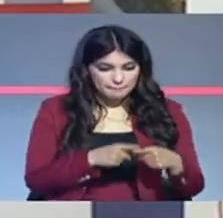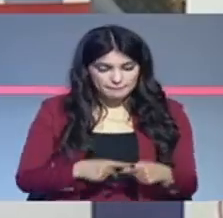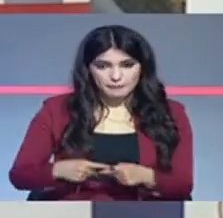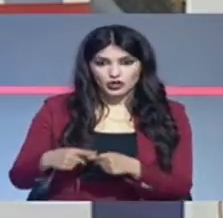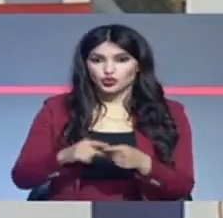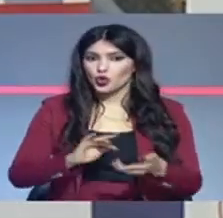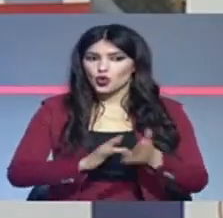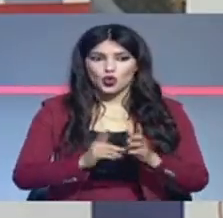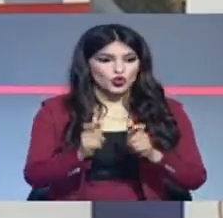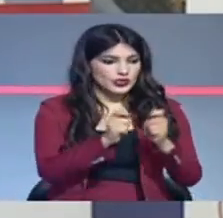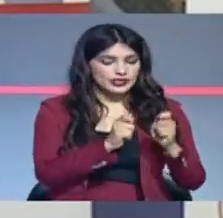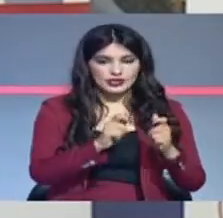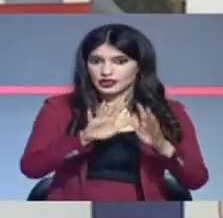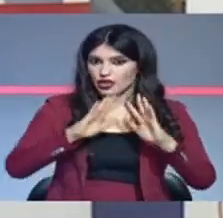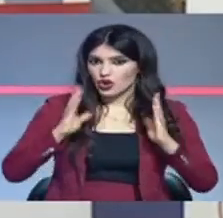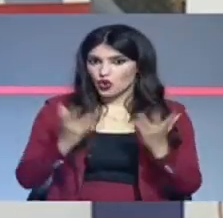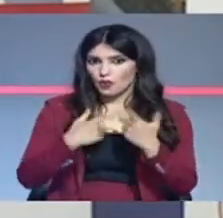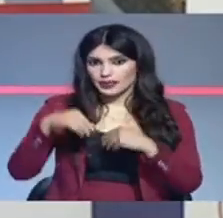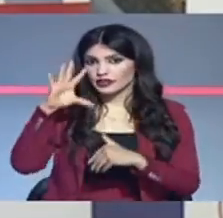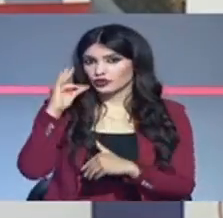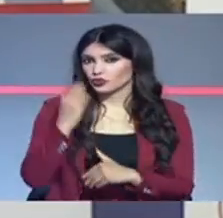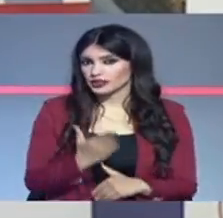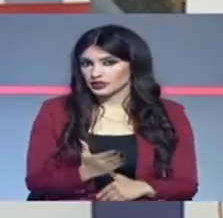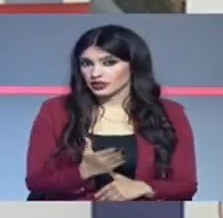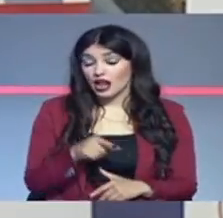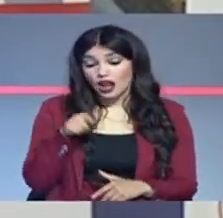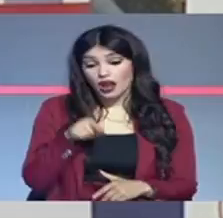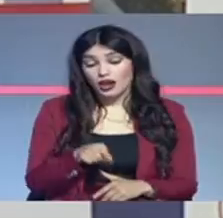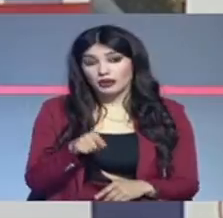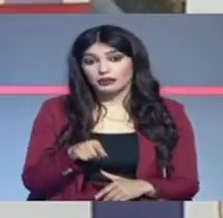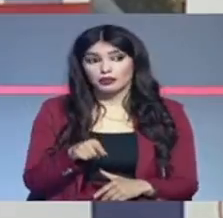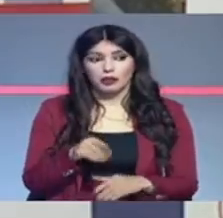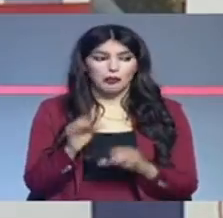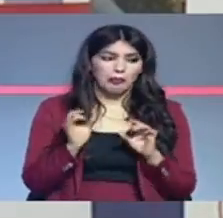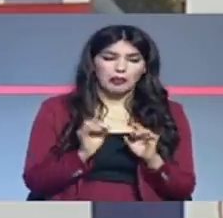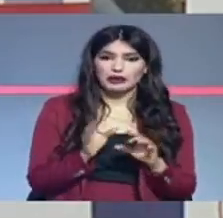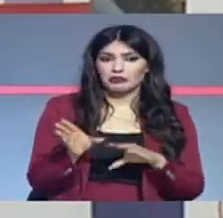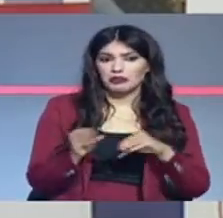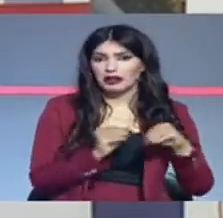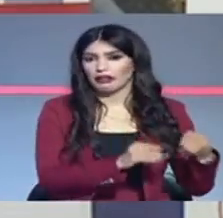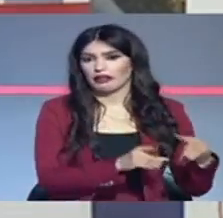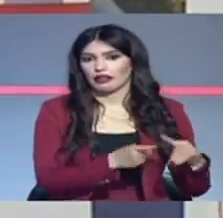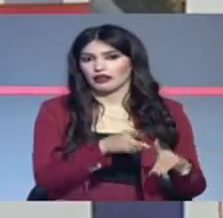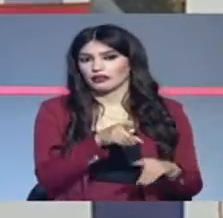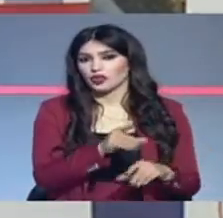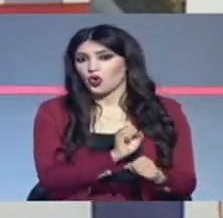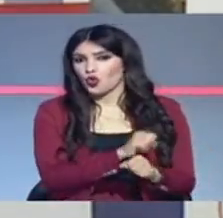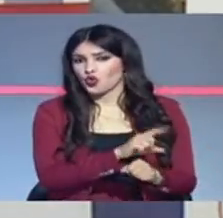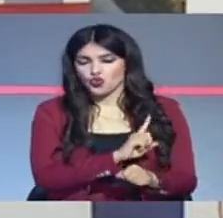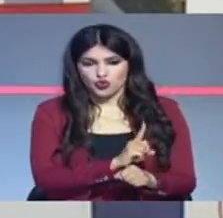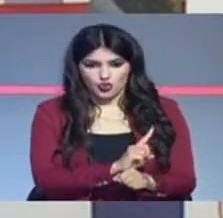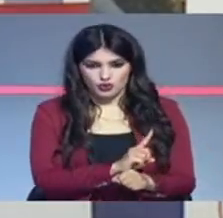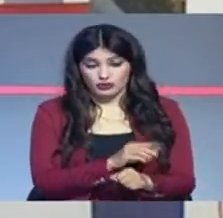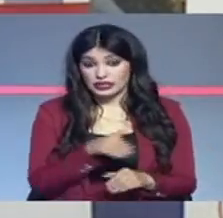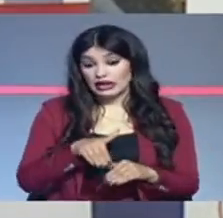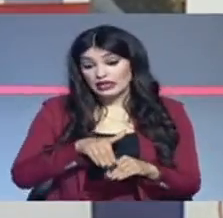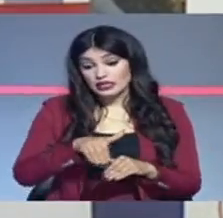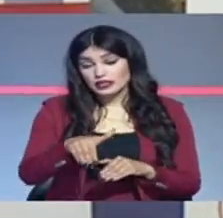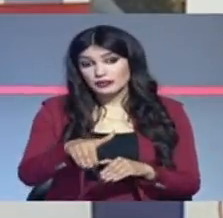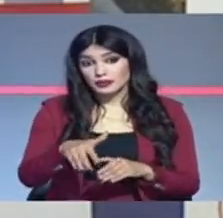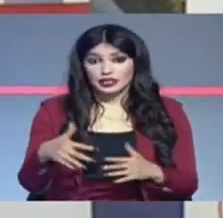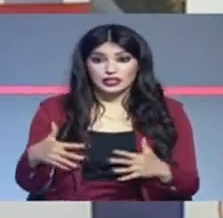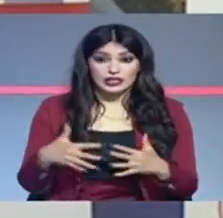السياسات العموميه التونسيه يجب ان لا نترك احدا على حافه الطريق في اي اه